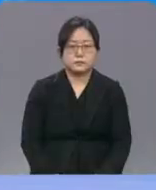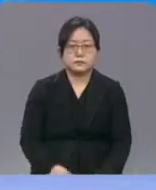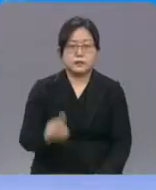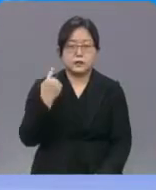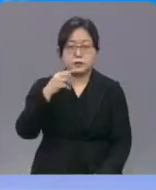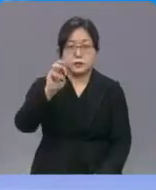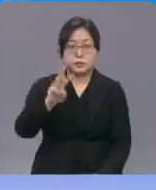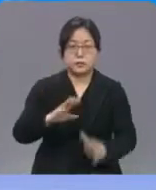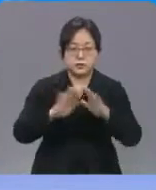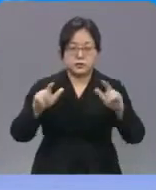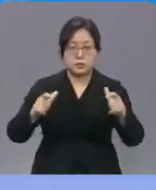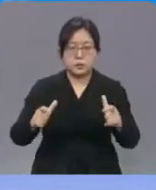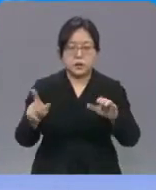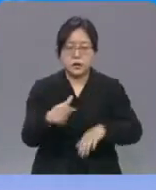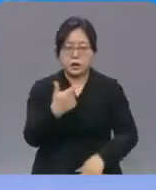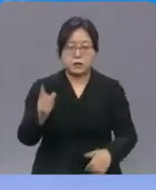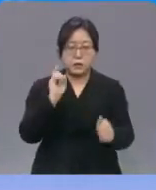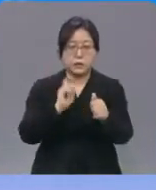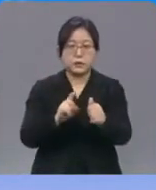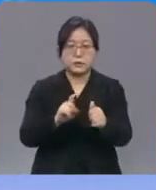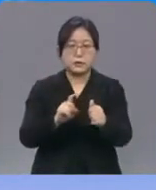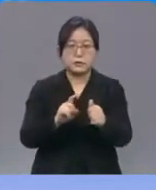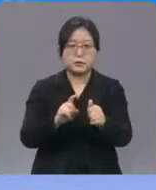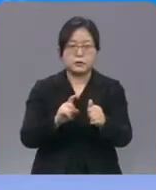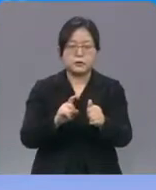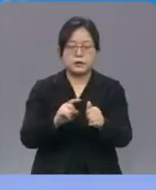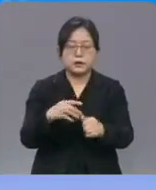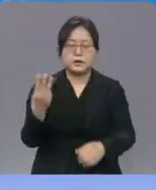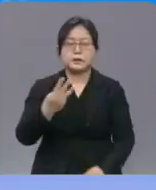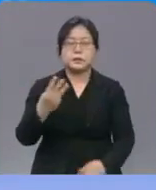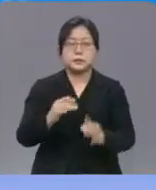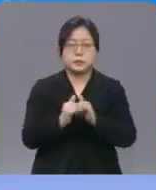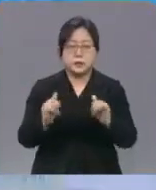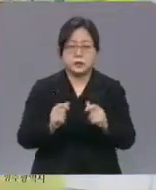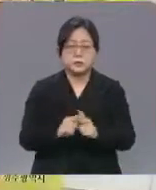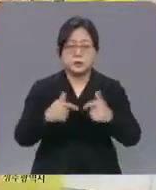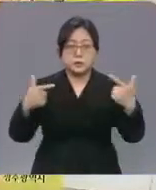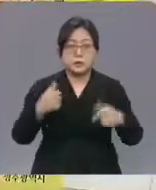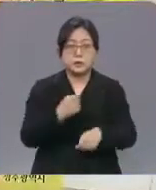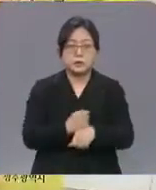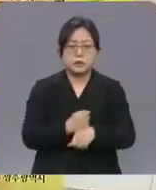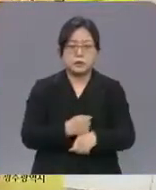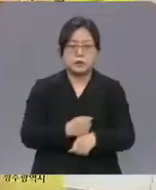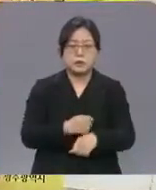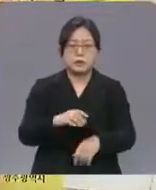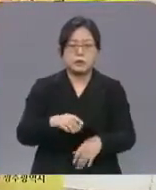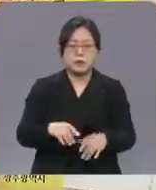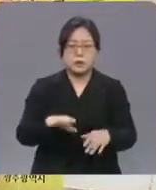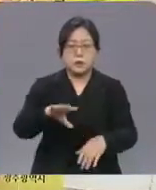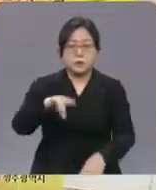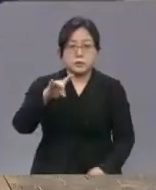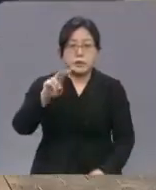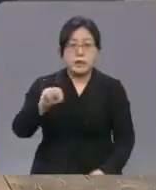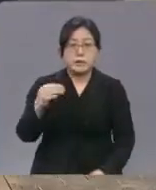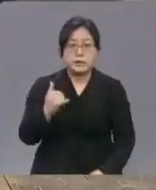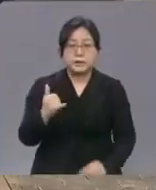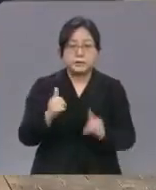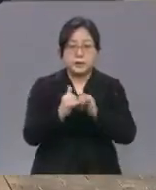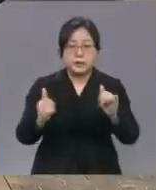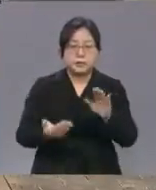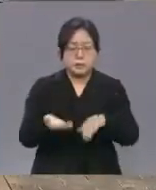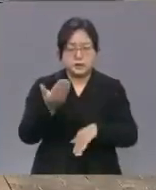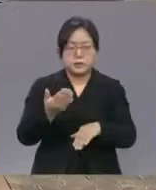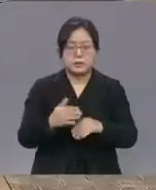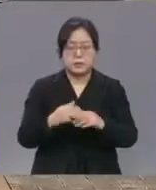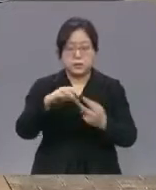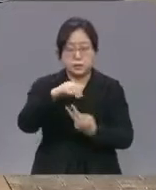어제 광주 전남의 1일 확진자가 전날보다 3천여 명이 늘어나면서 처음으로 2만 명을 넘었습니다.